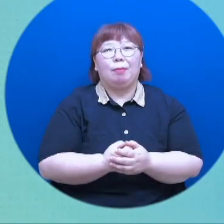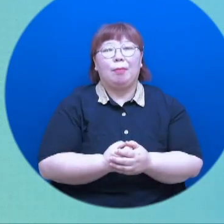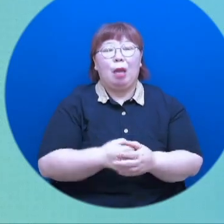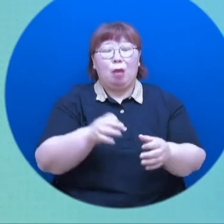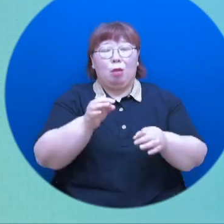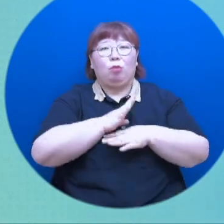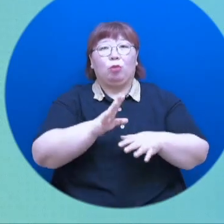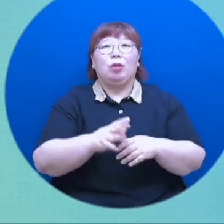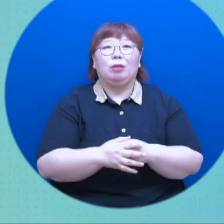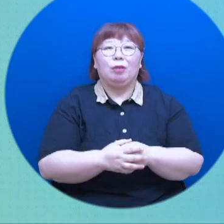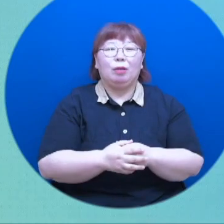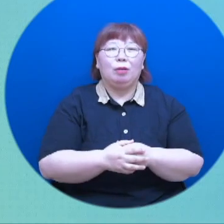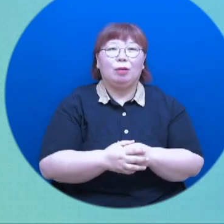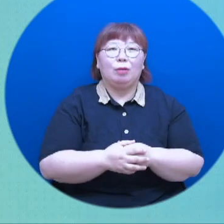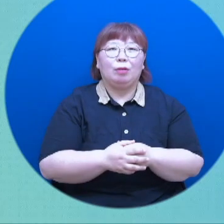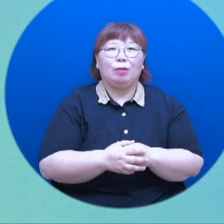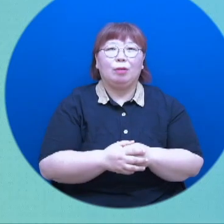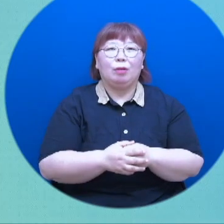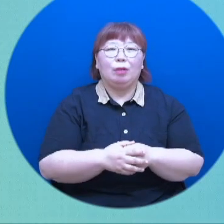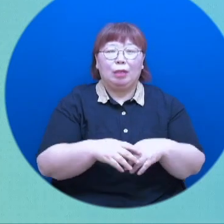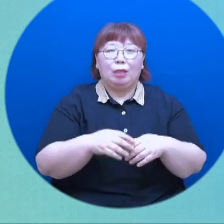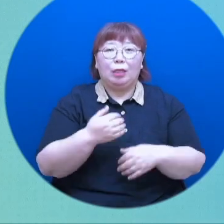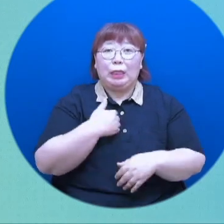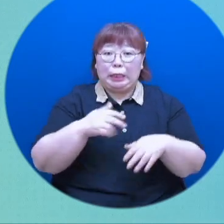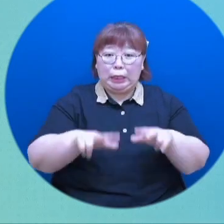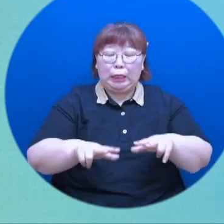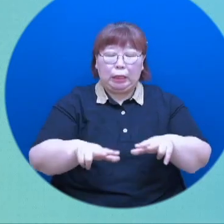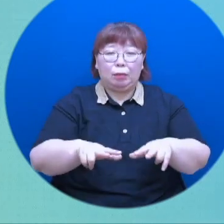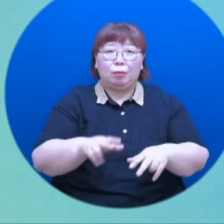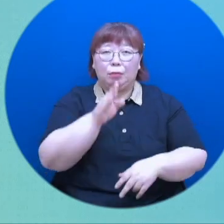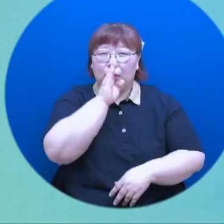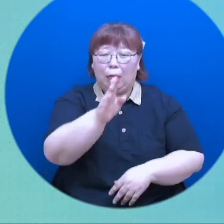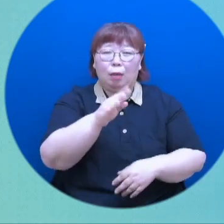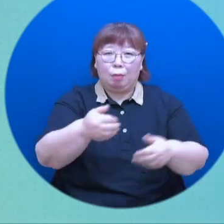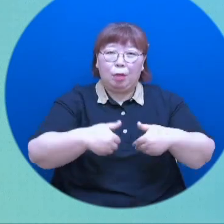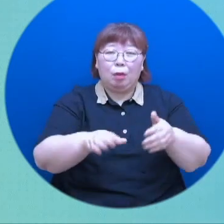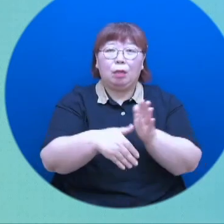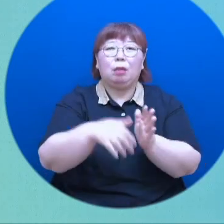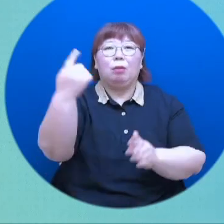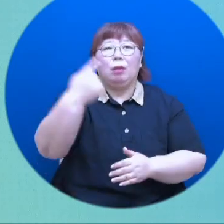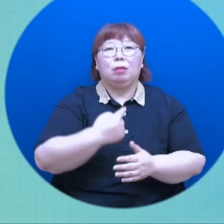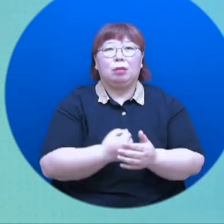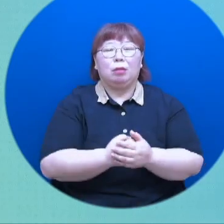깜짝 놀라잖아요. 그리하여 첫 거래가 이루어진 거예요.